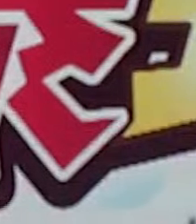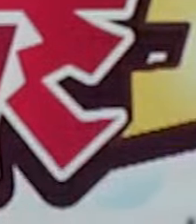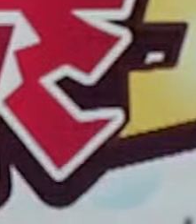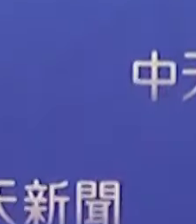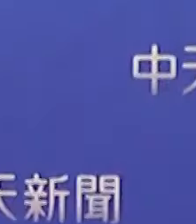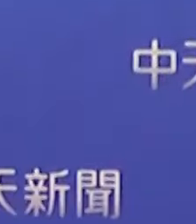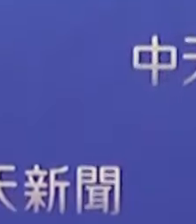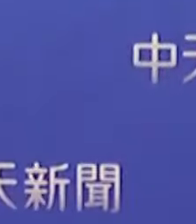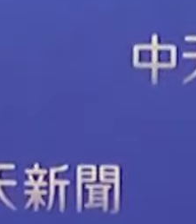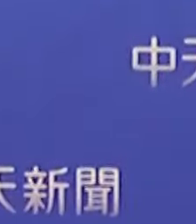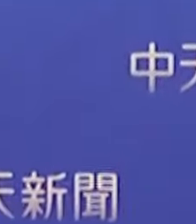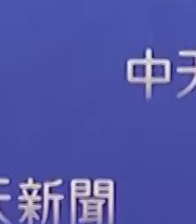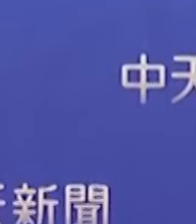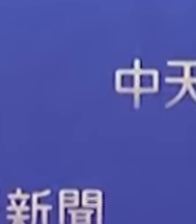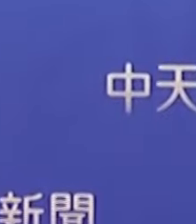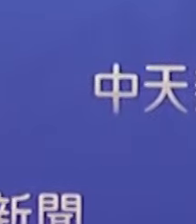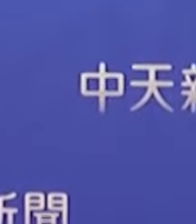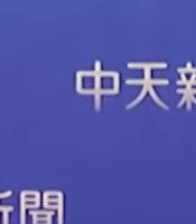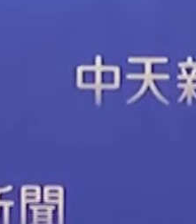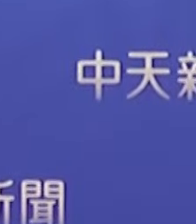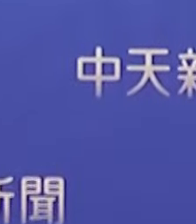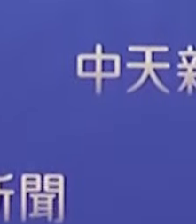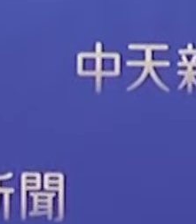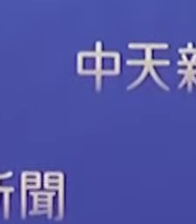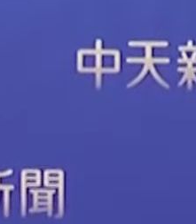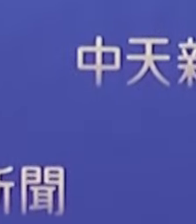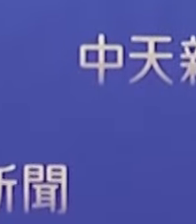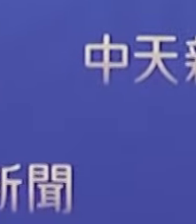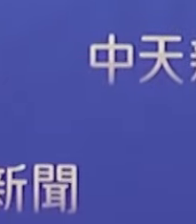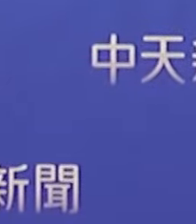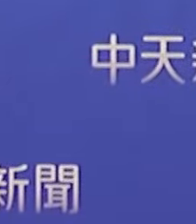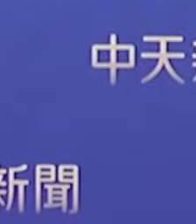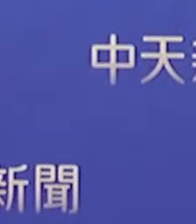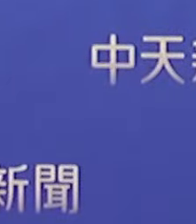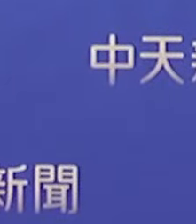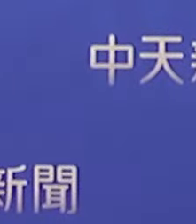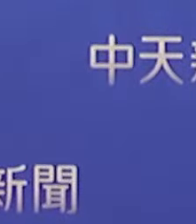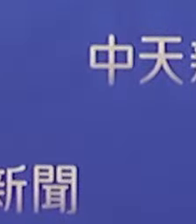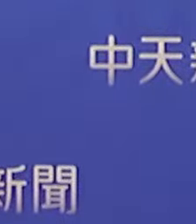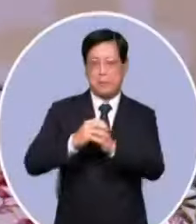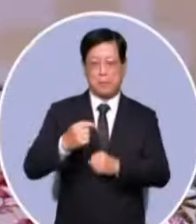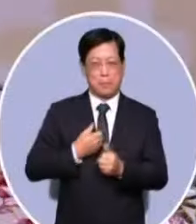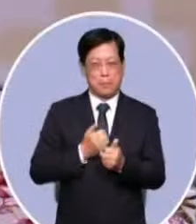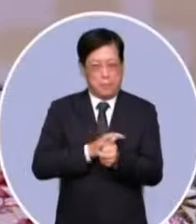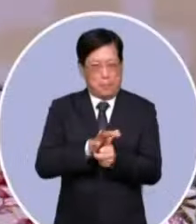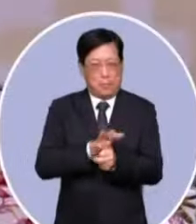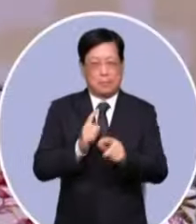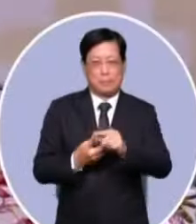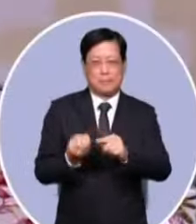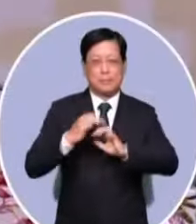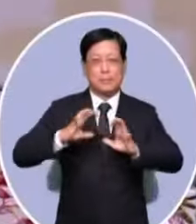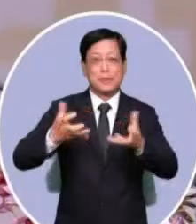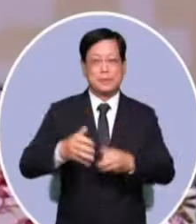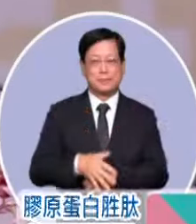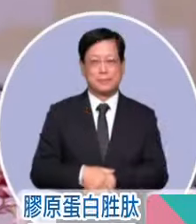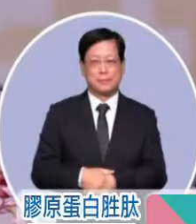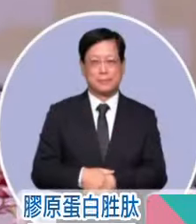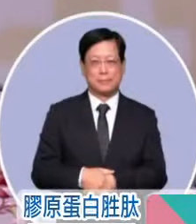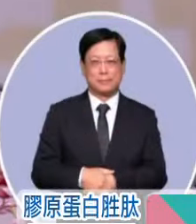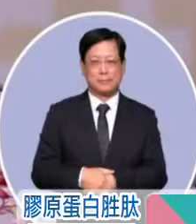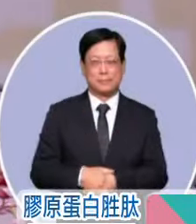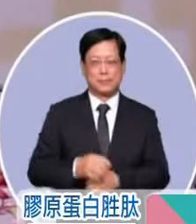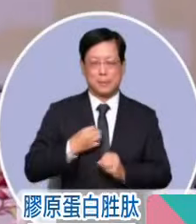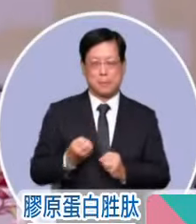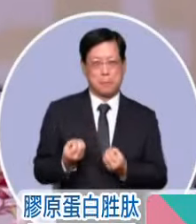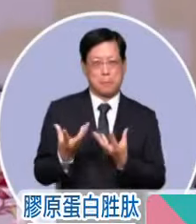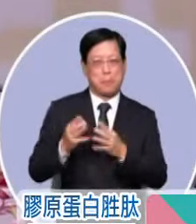统？ 我觉得主要还是态度跟高度了。这个态度就是你要